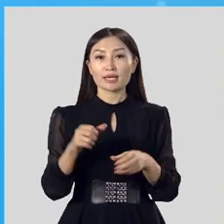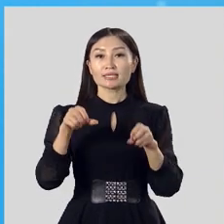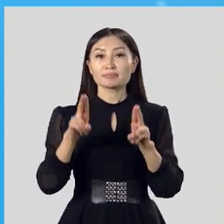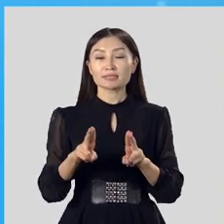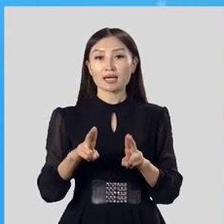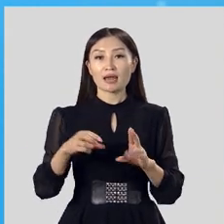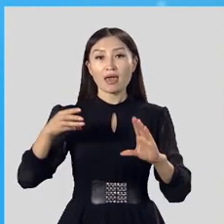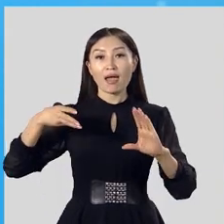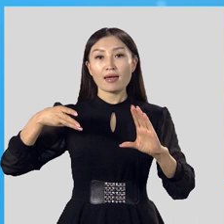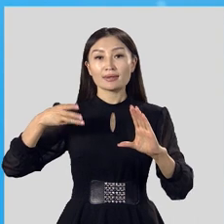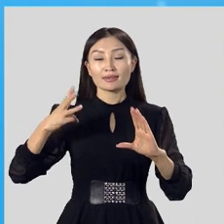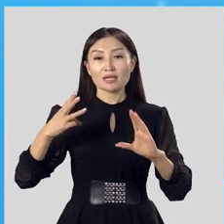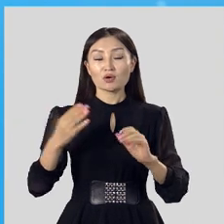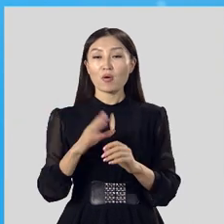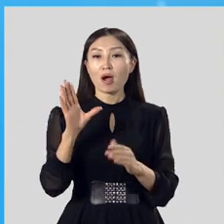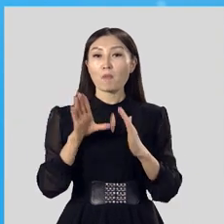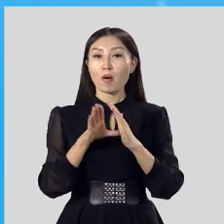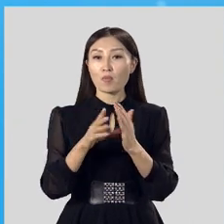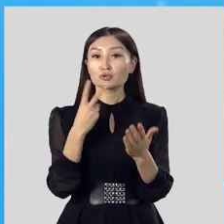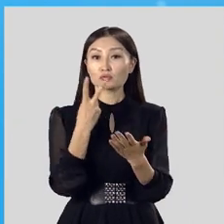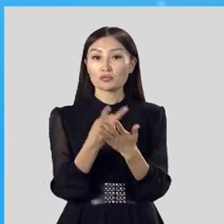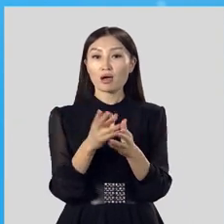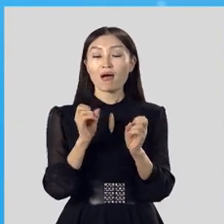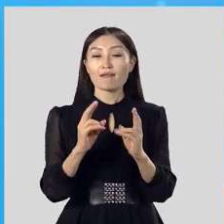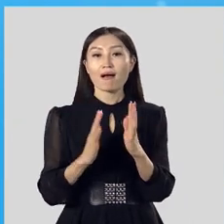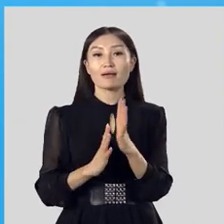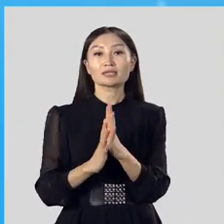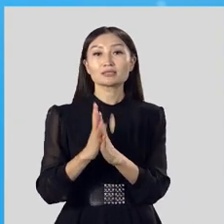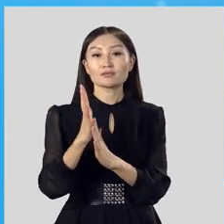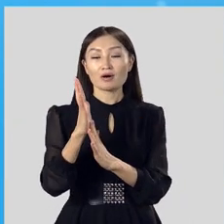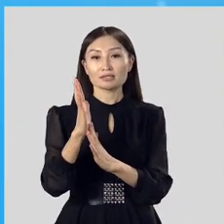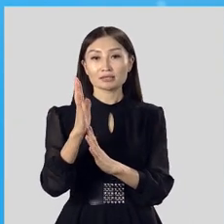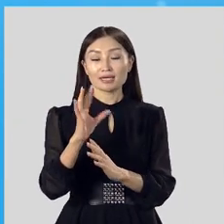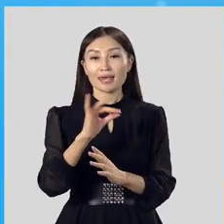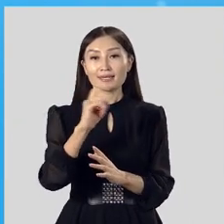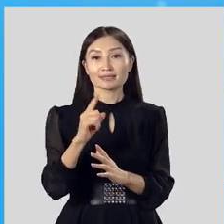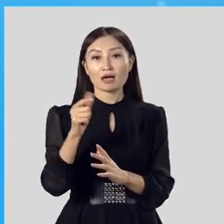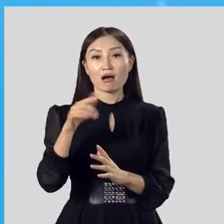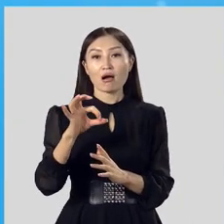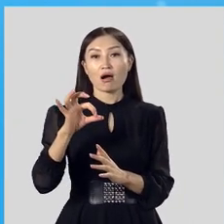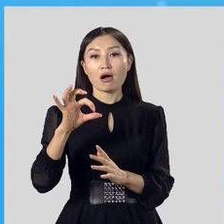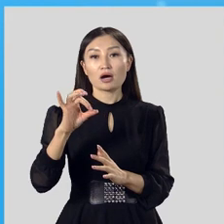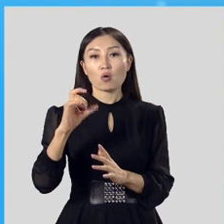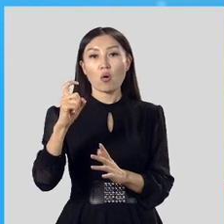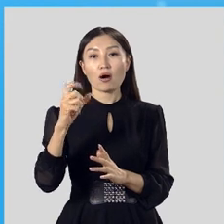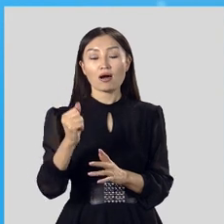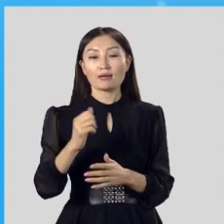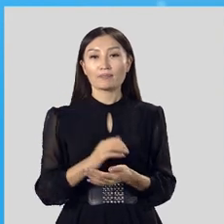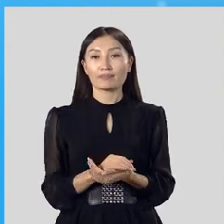Специальная киносъемка поможет нам увидеть, как развивается растение из семени гороха.